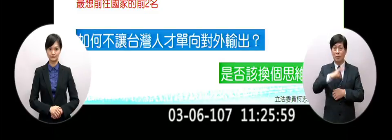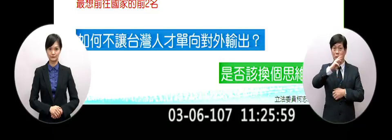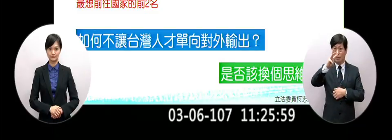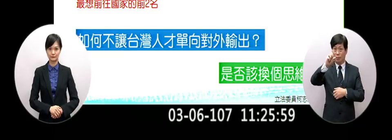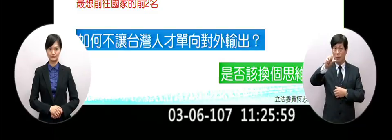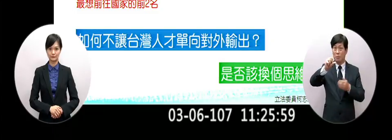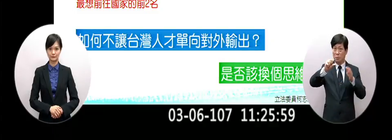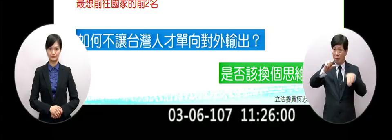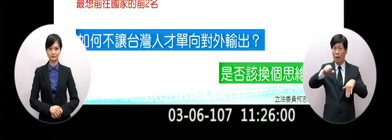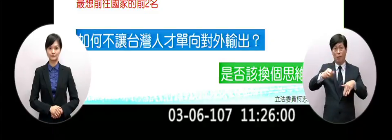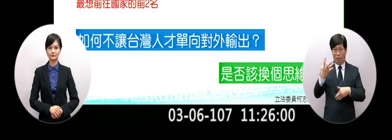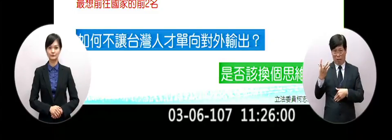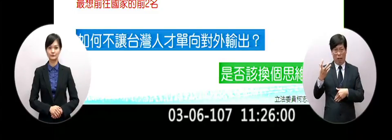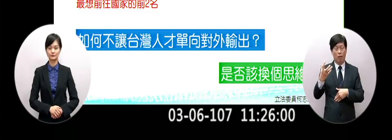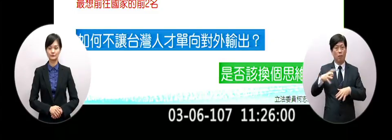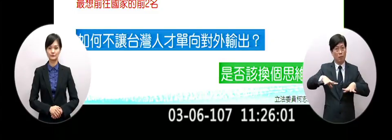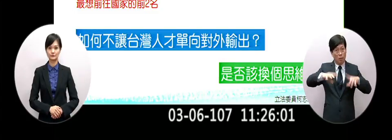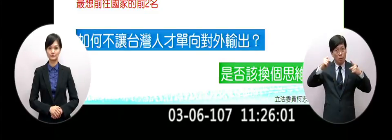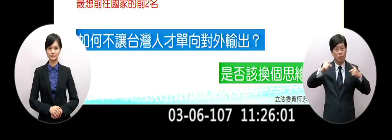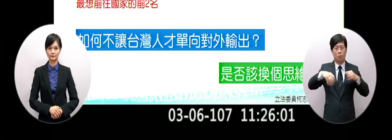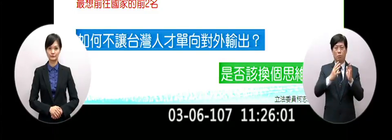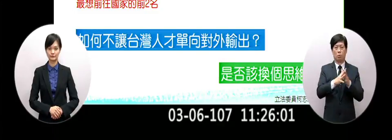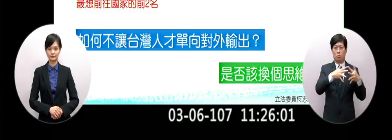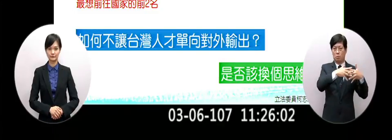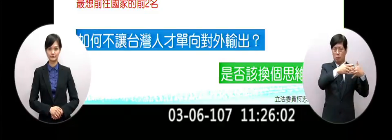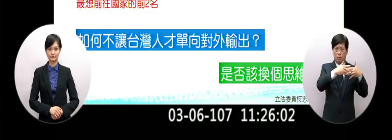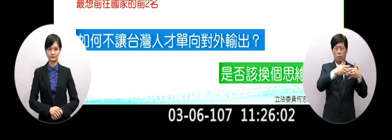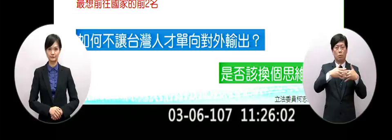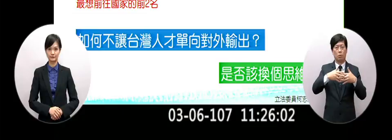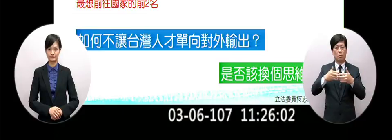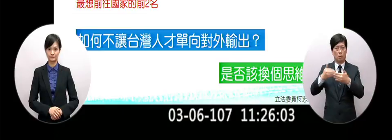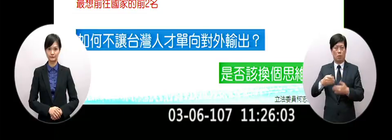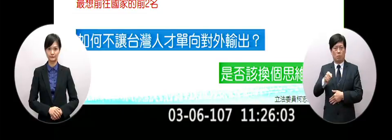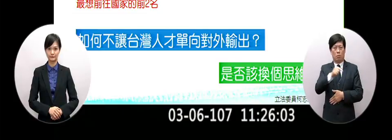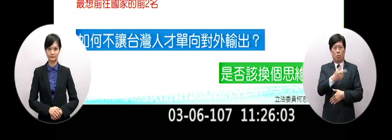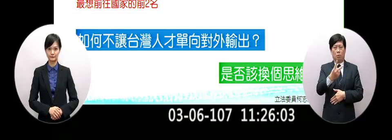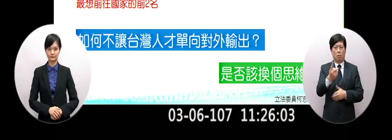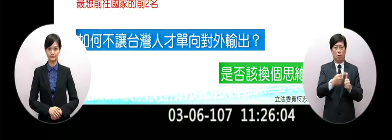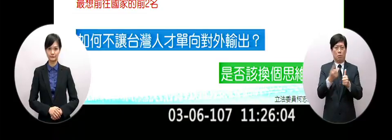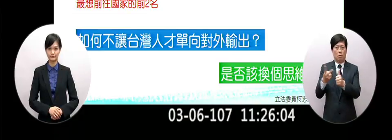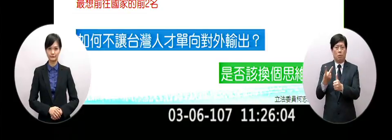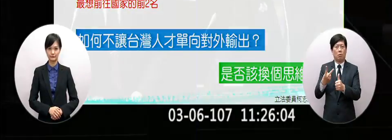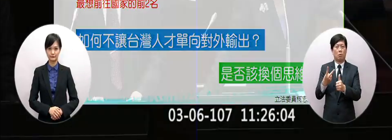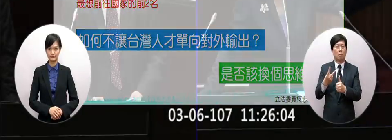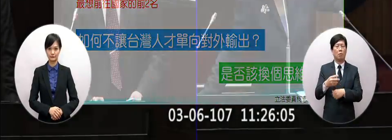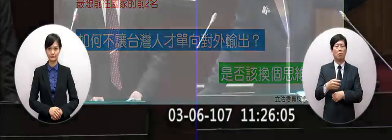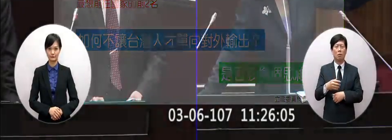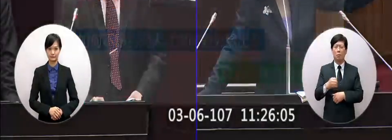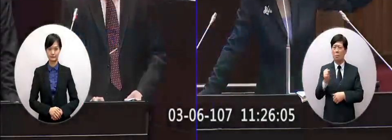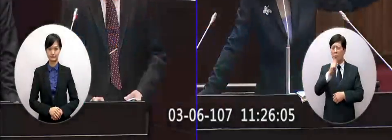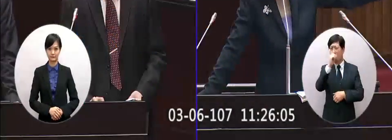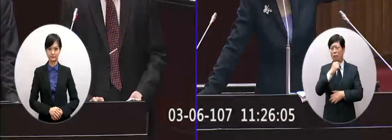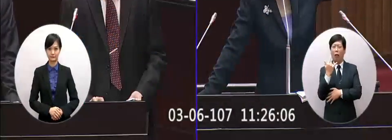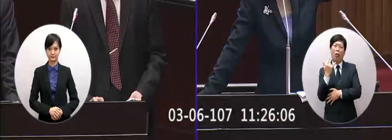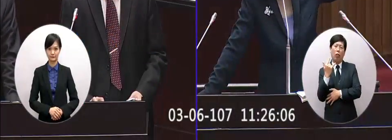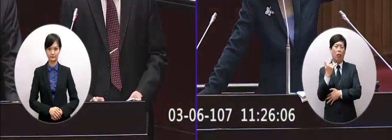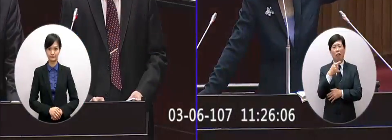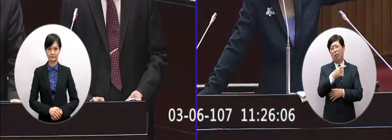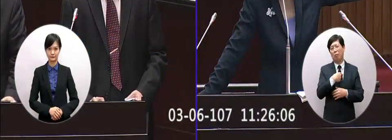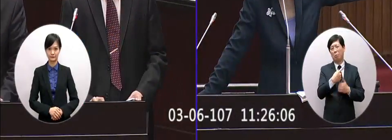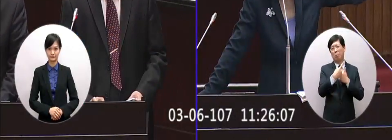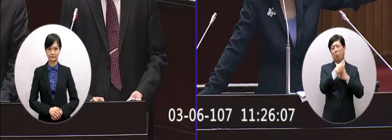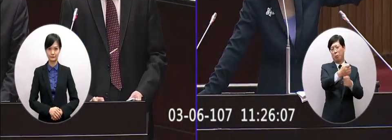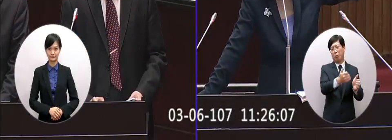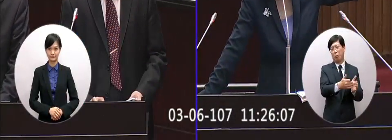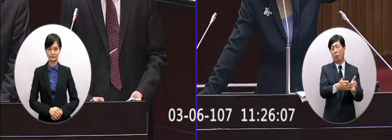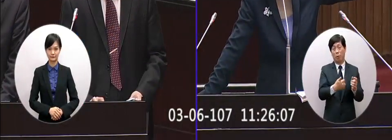35岁的人呢，他们全部前面2名就是美国跟中国大陆。所以我就一直想说呢，我们不能只是被动的觉得说他们把我们吸